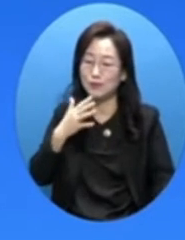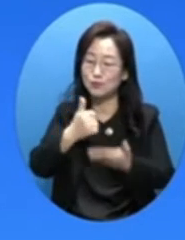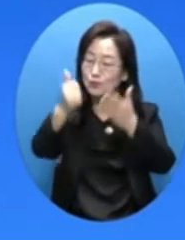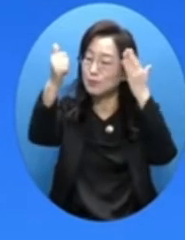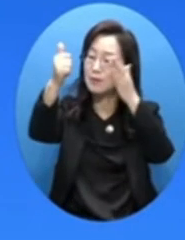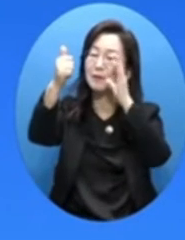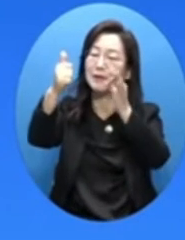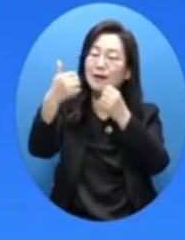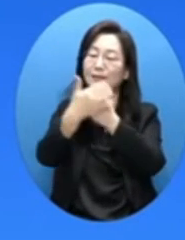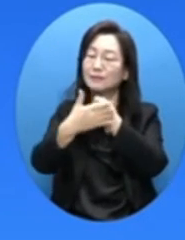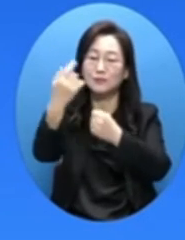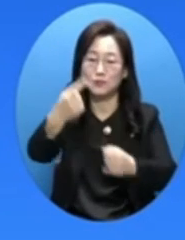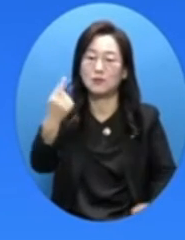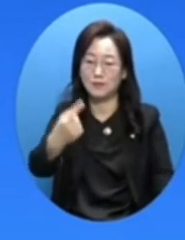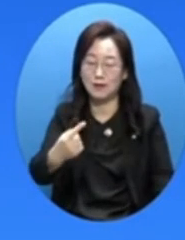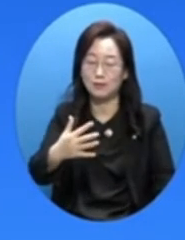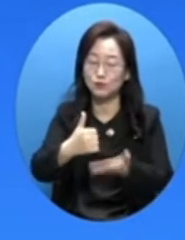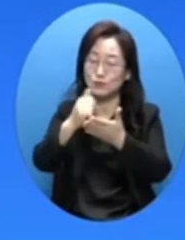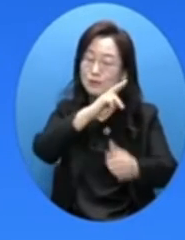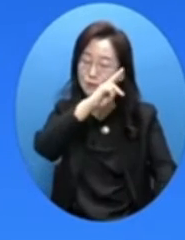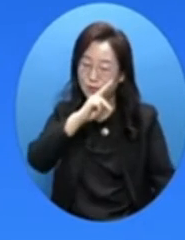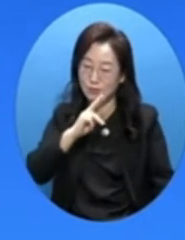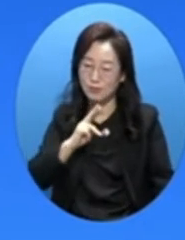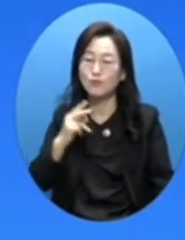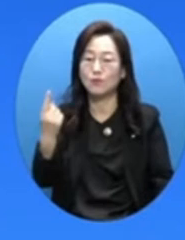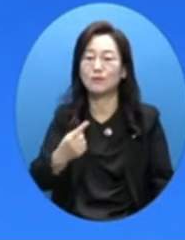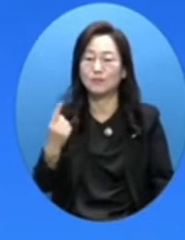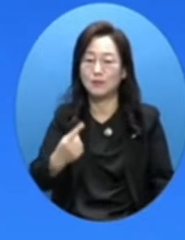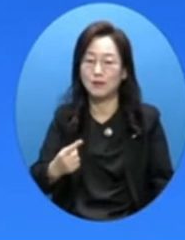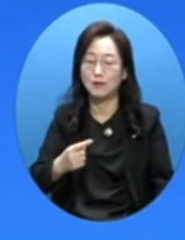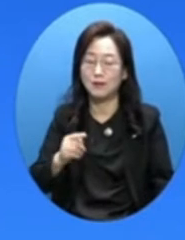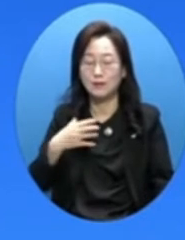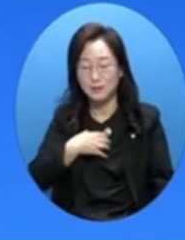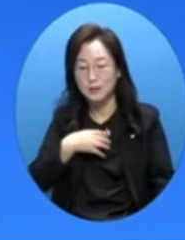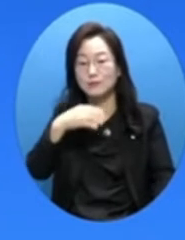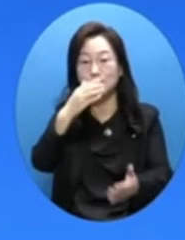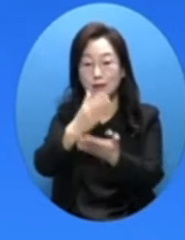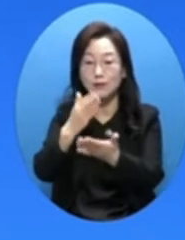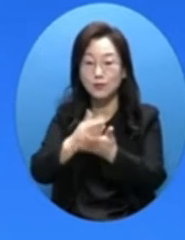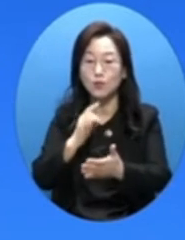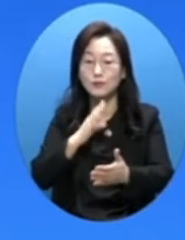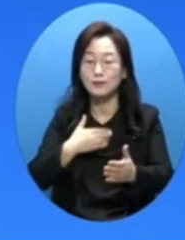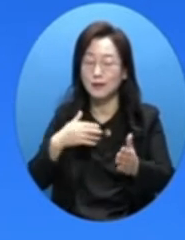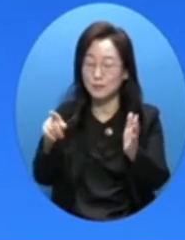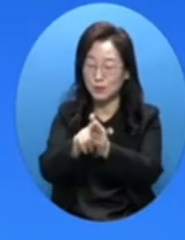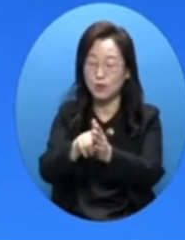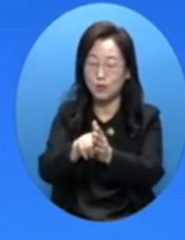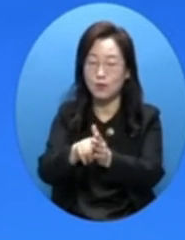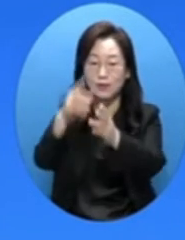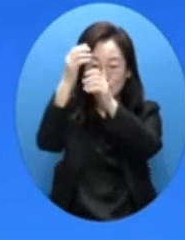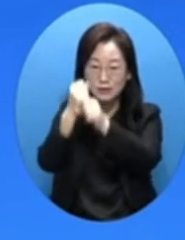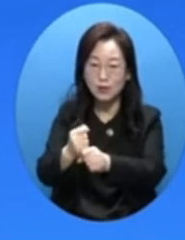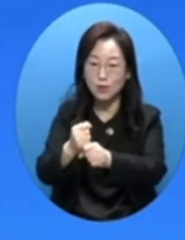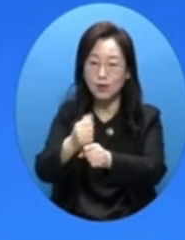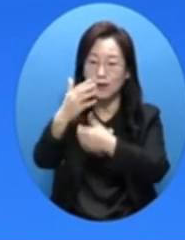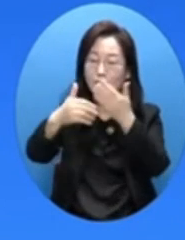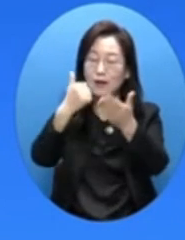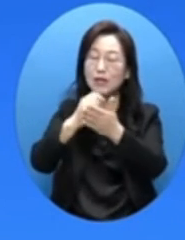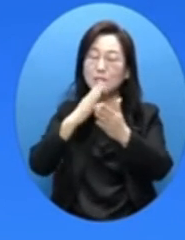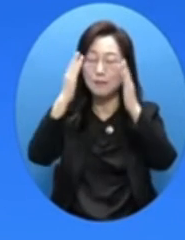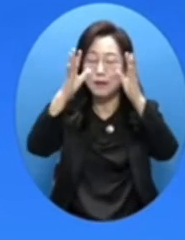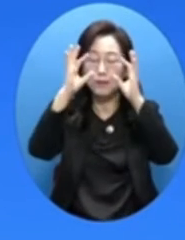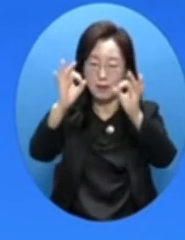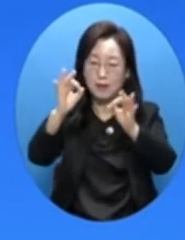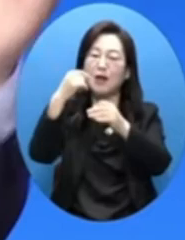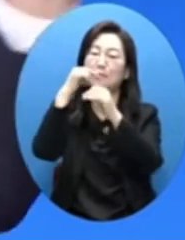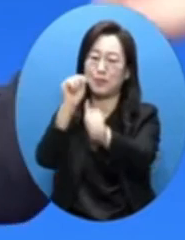주님의 은혜가 임합니다. 주님의 평안함이 임합니다. 아무것도 염려하지 말고 오직 나를 믿고 의지하고 나만 바라보라고 주님